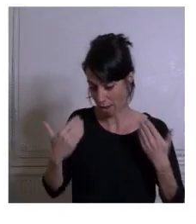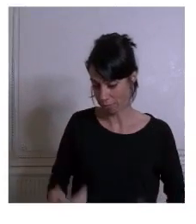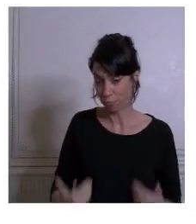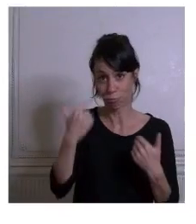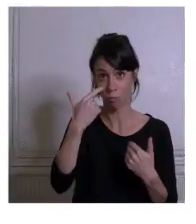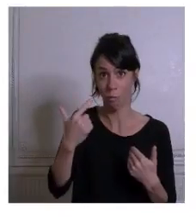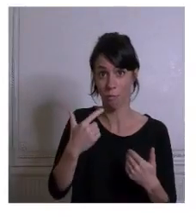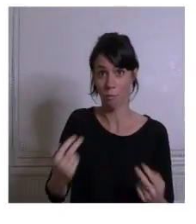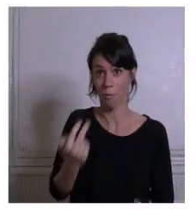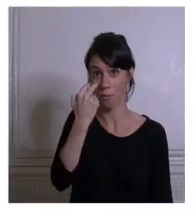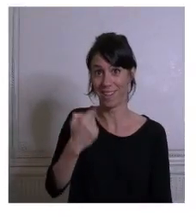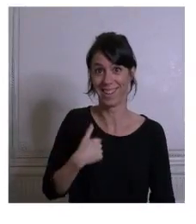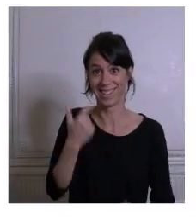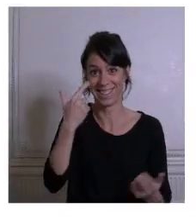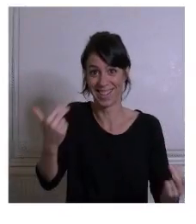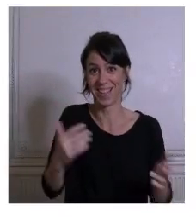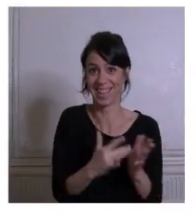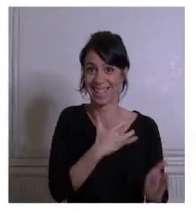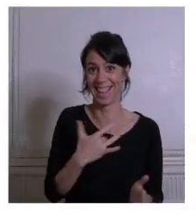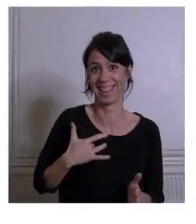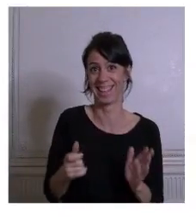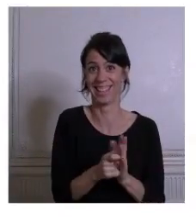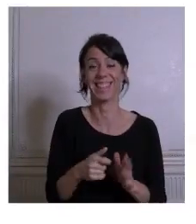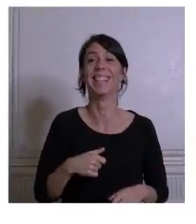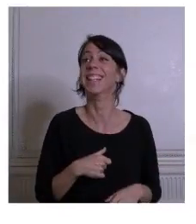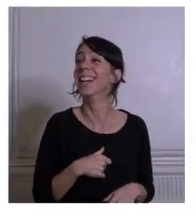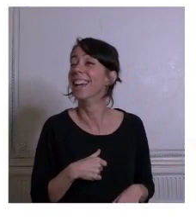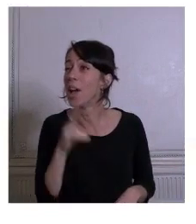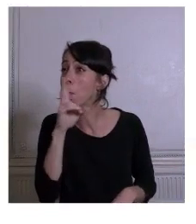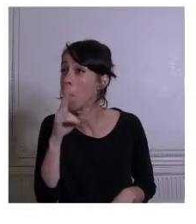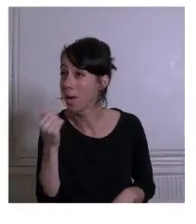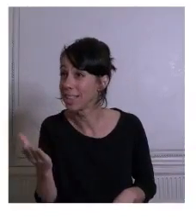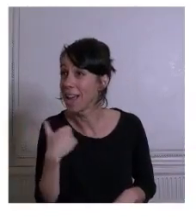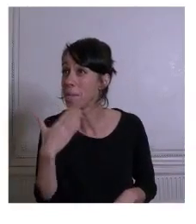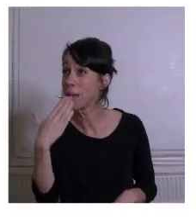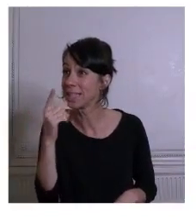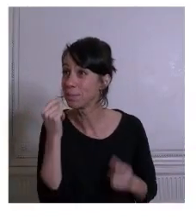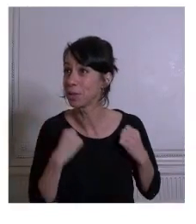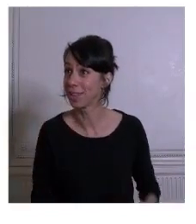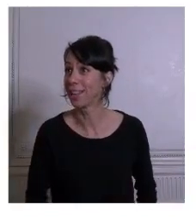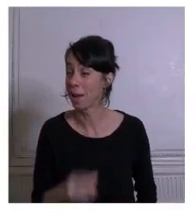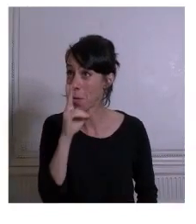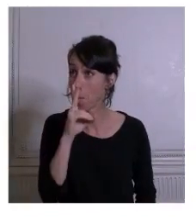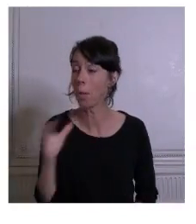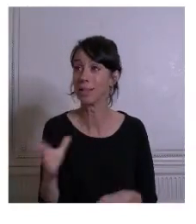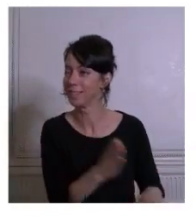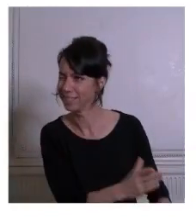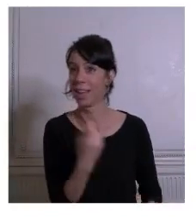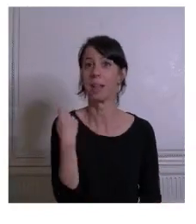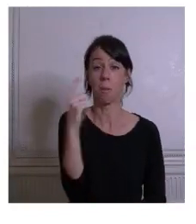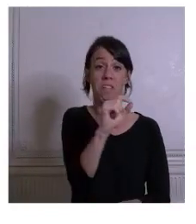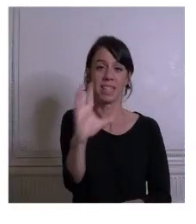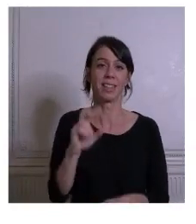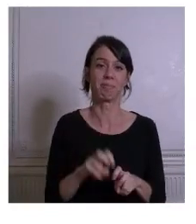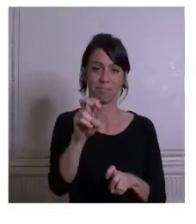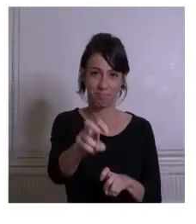rétro-pédalage. C'est bien ça. Et mais il me semble qu'à une époque, vous donniez des associations, des subventions à Vélocité. Et ça